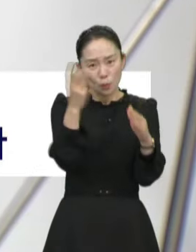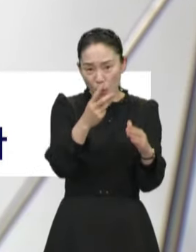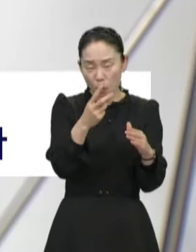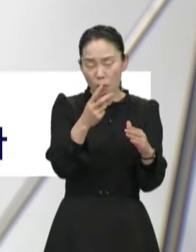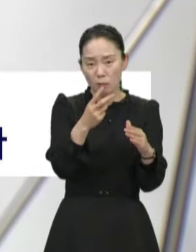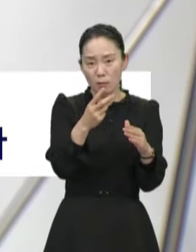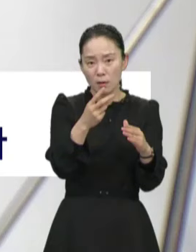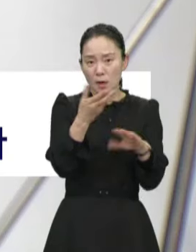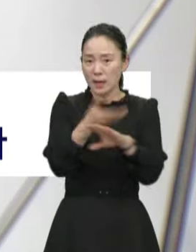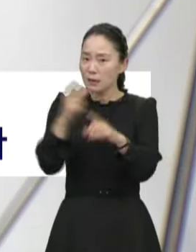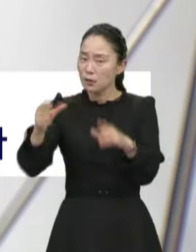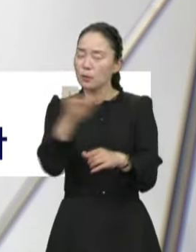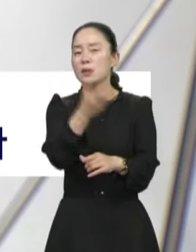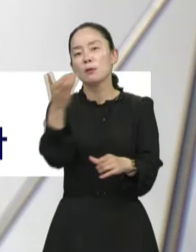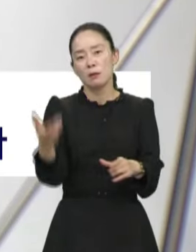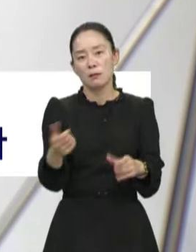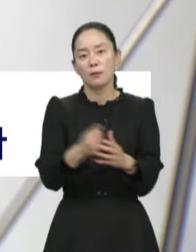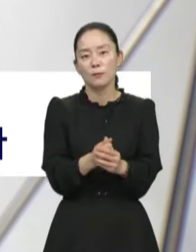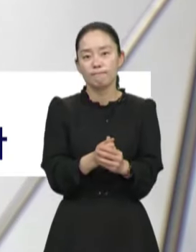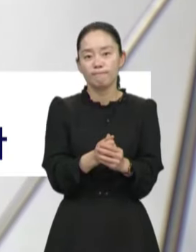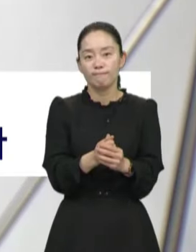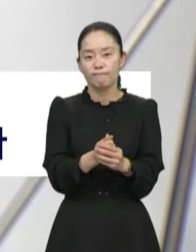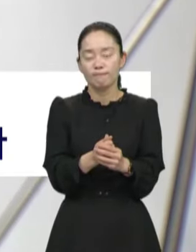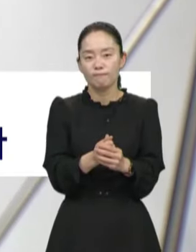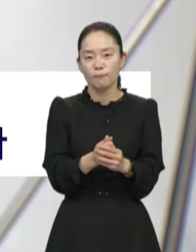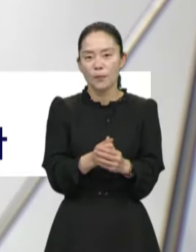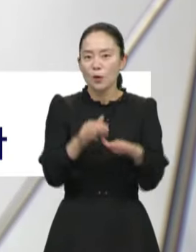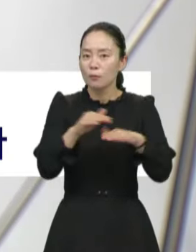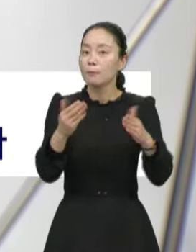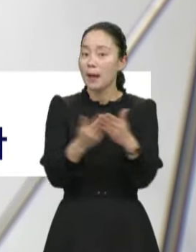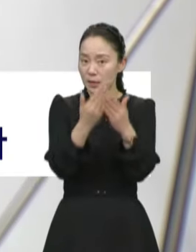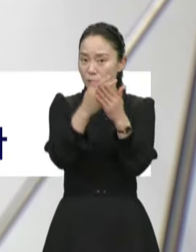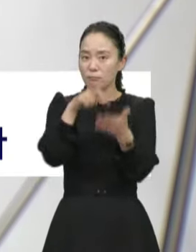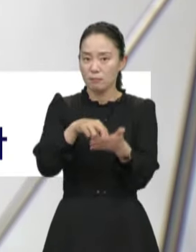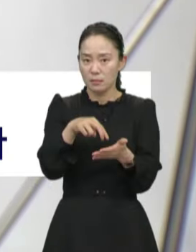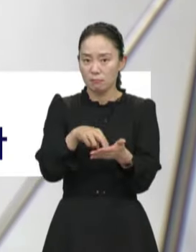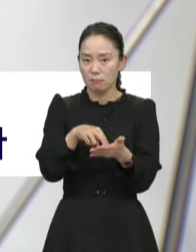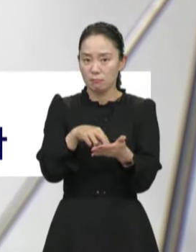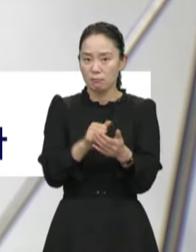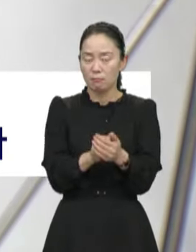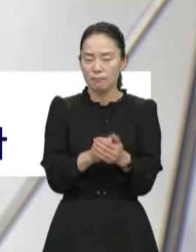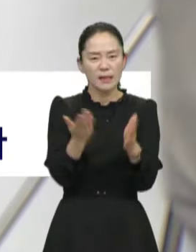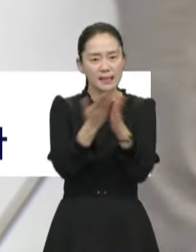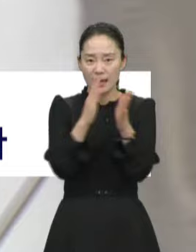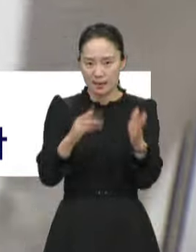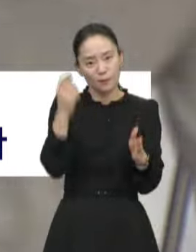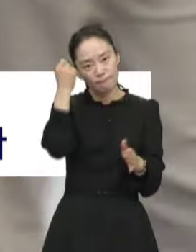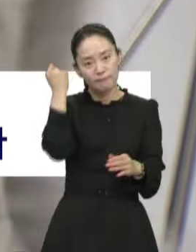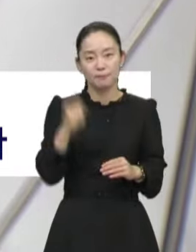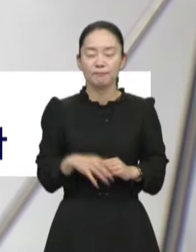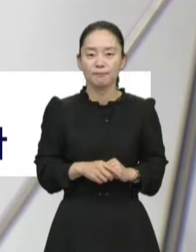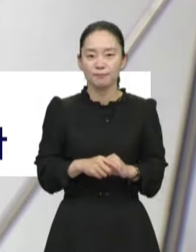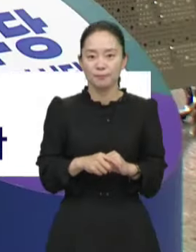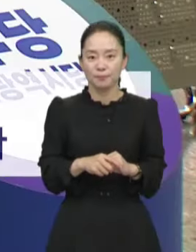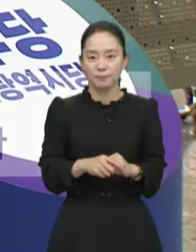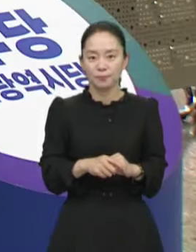이렇게 이전한다는 것은 이것은 어떤 균형발전 차원에서도 그렇고 이것은 맞지 않다고